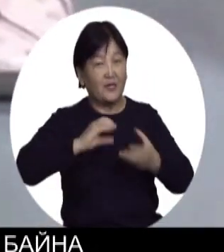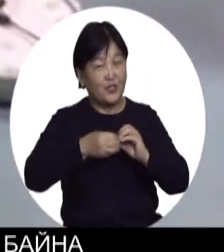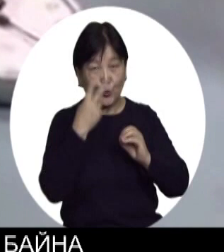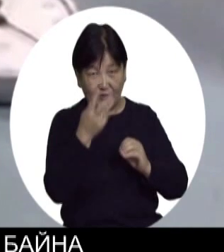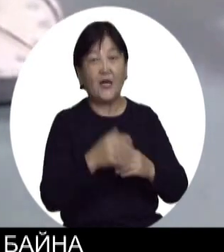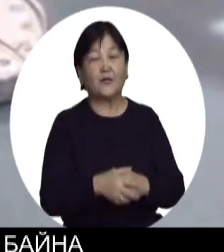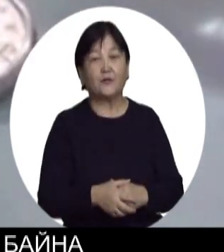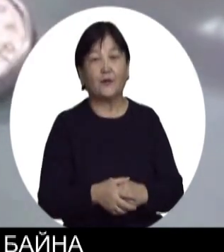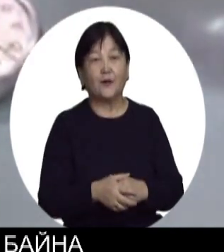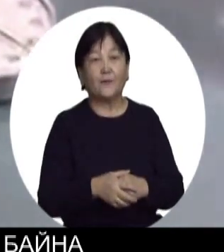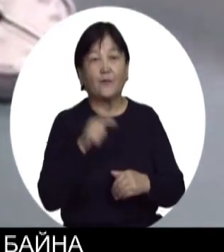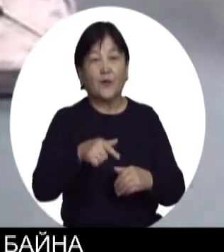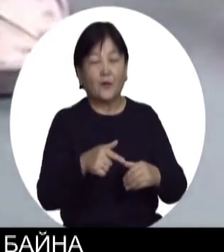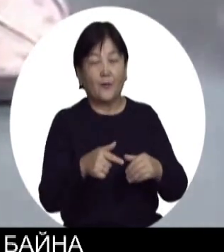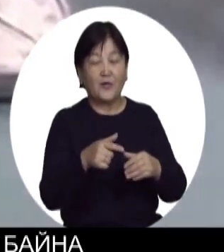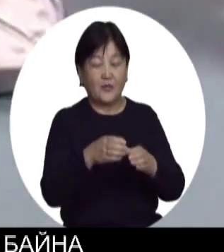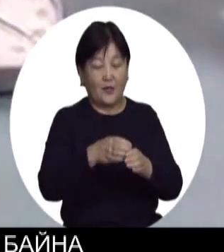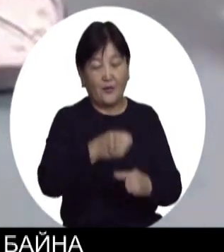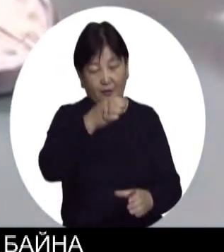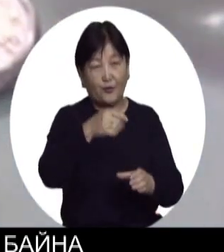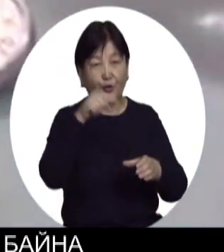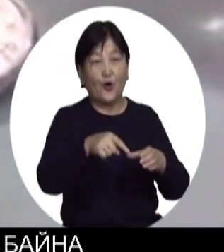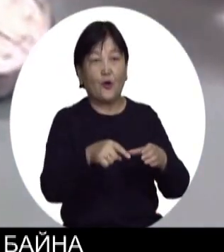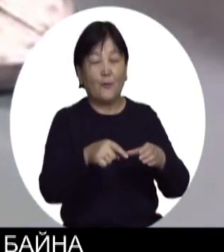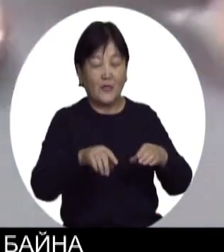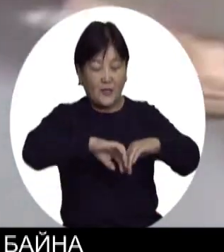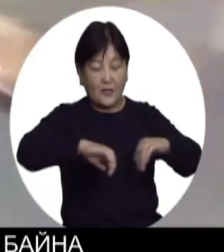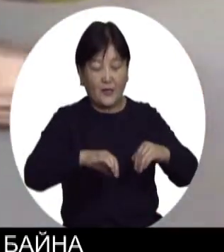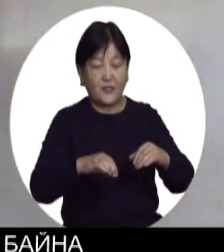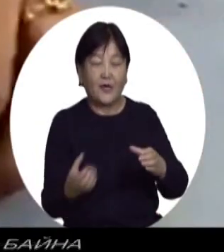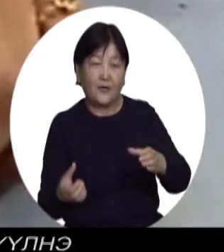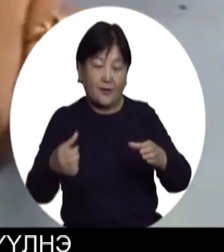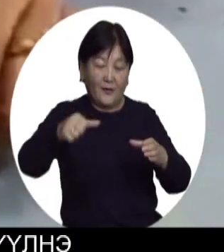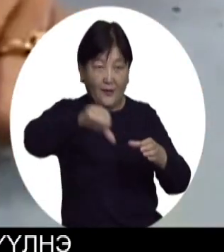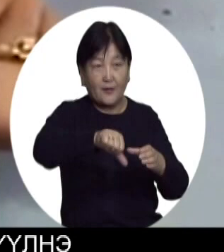За теосульфатын уусмлаасаа шувтан головнодо тасалж аваад